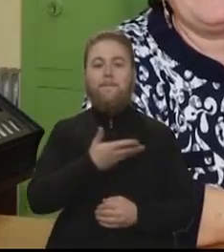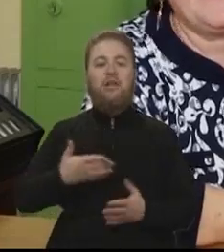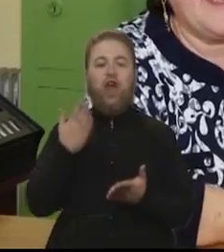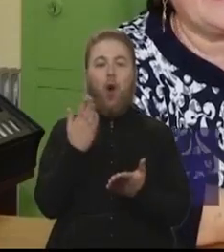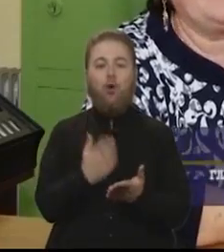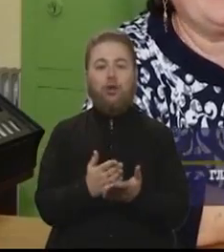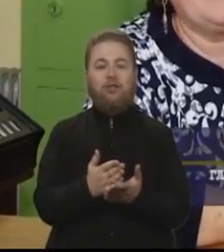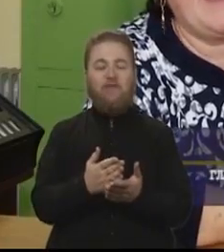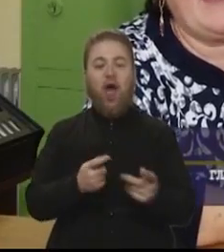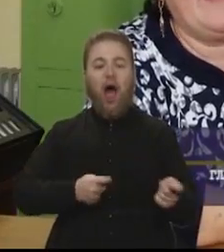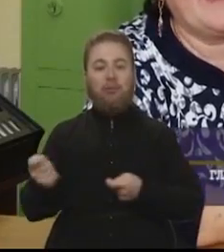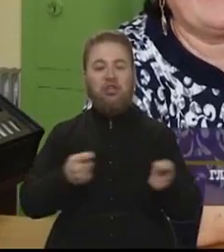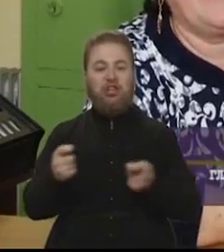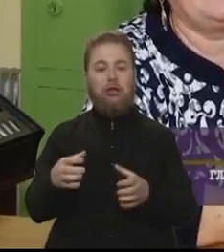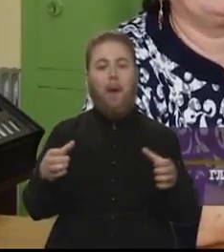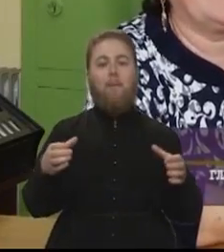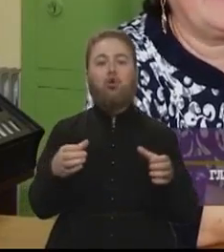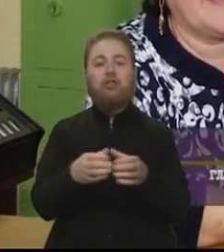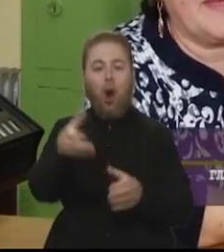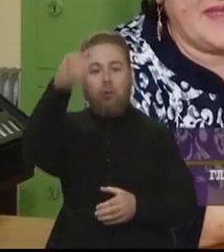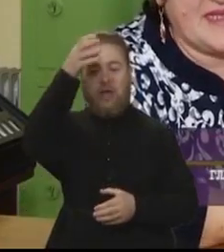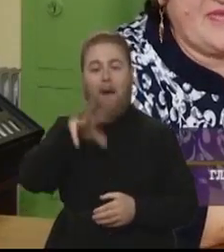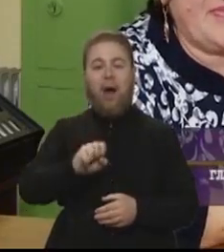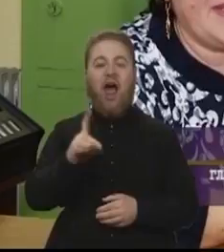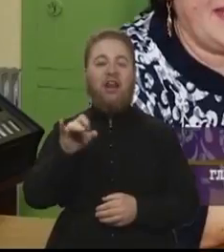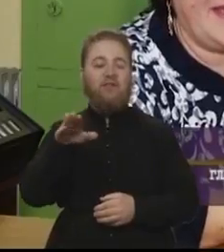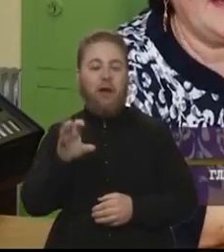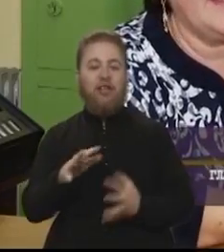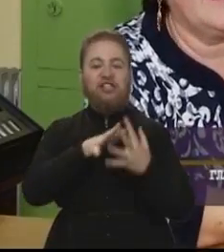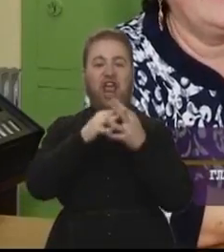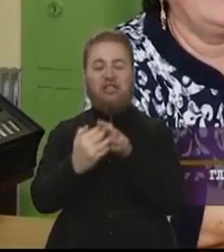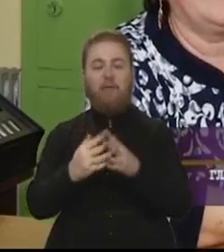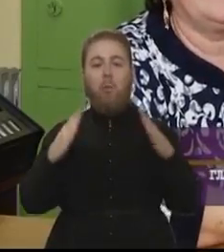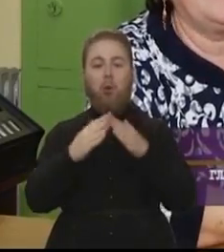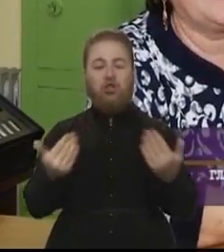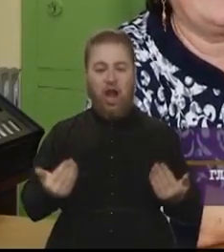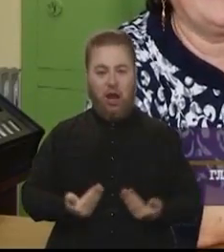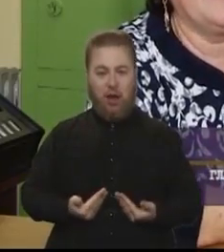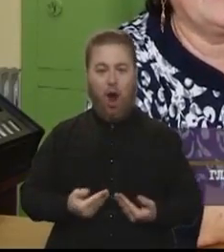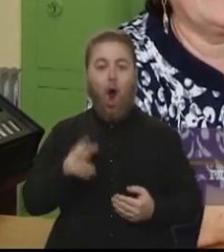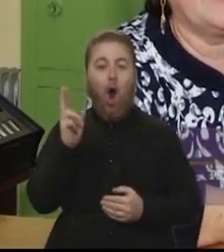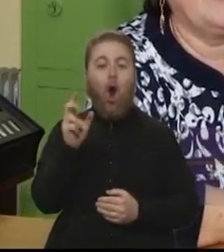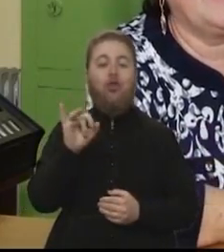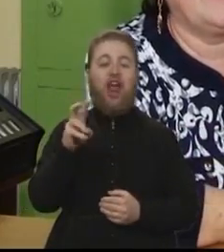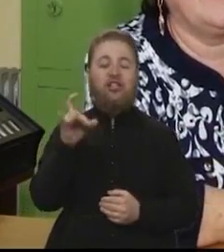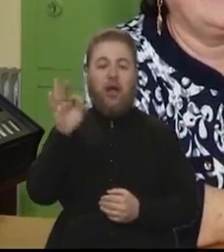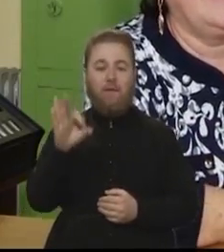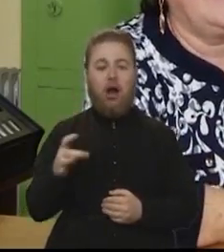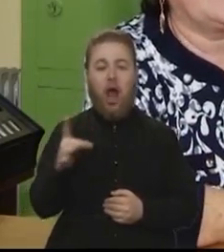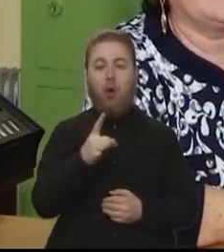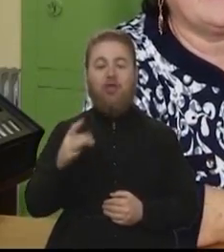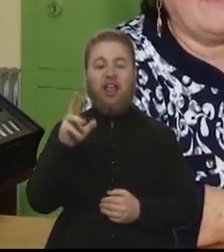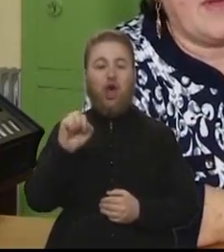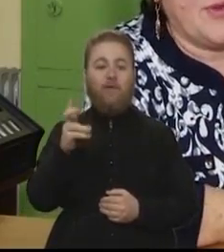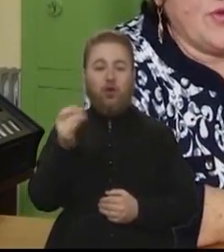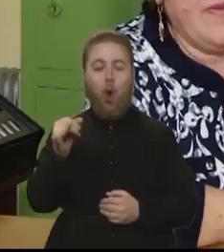В администрации муниципального образования Макарьевского сельского поселения Котельнического района Кировской области,